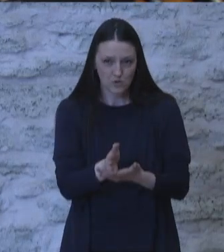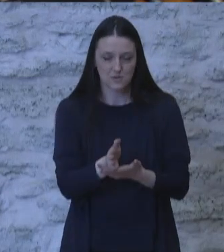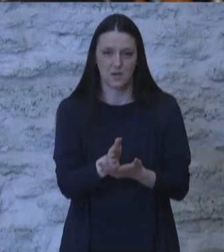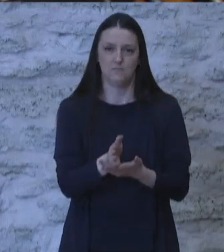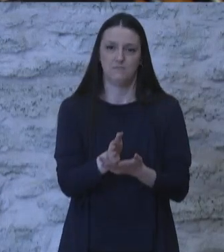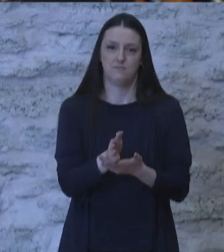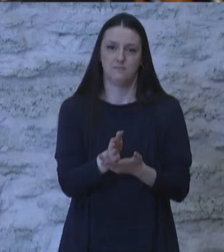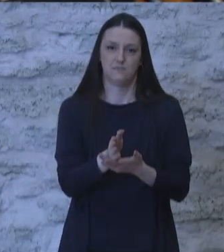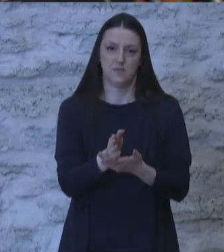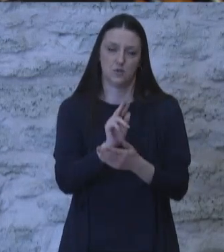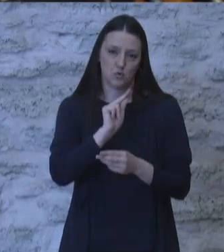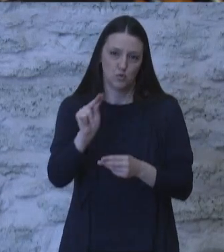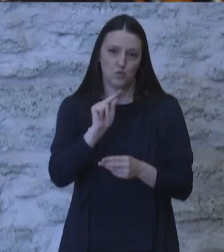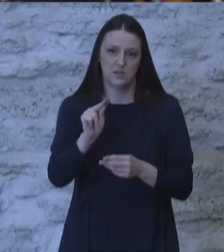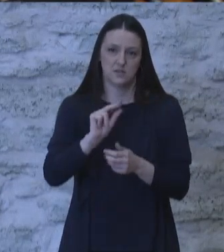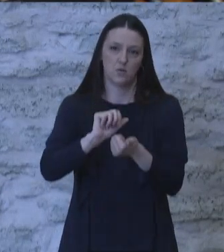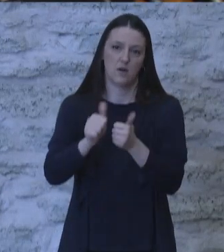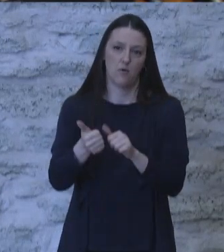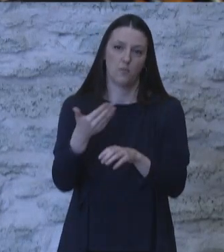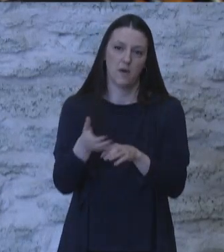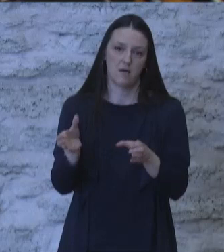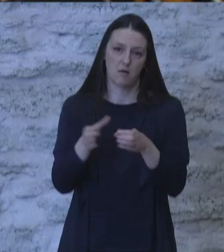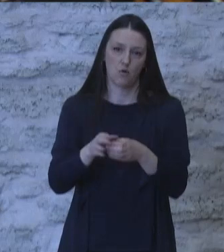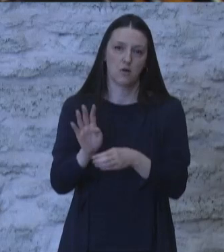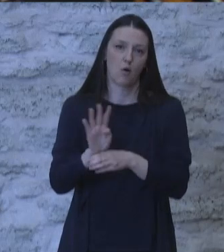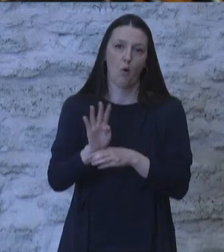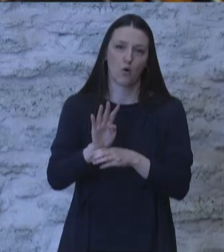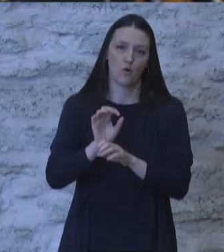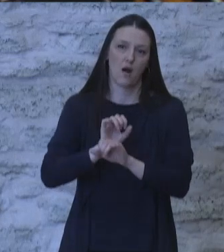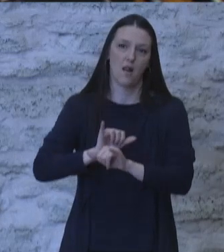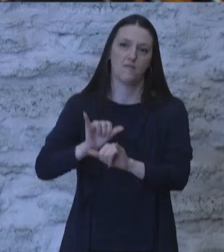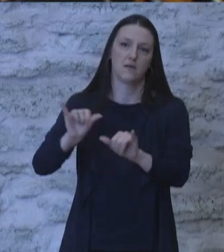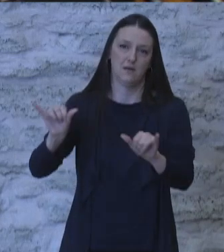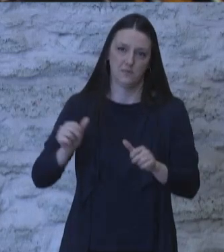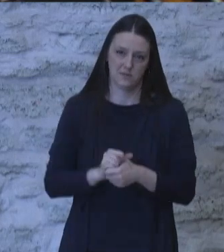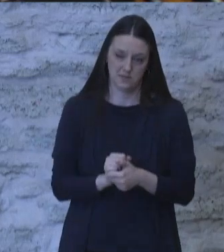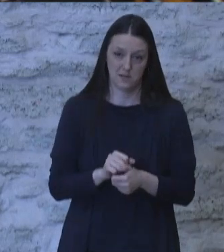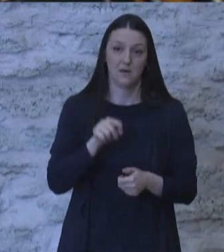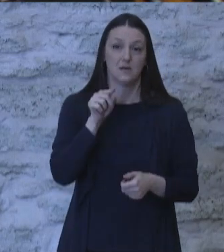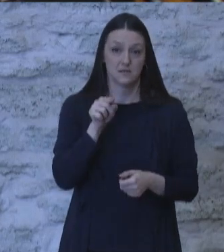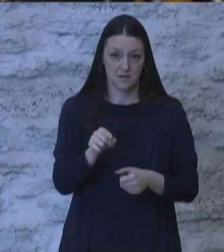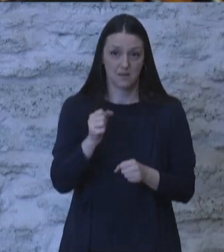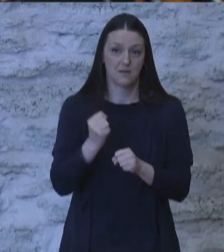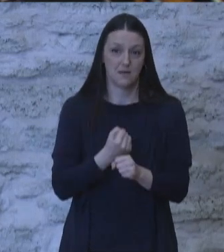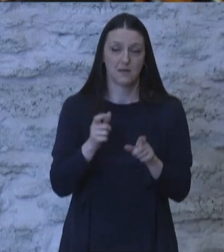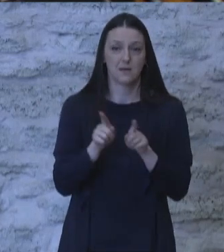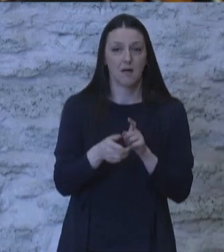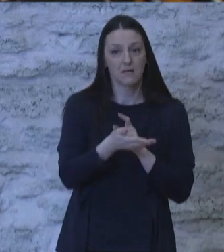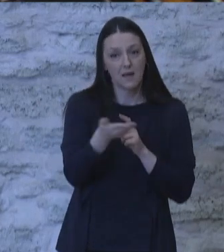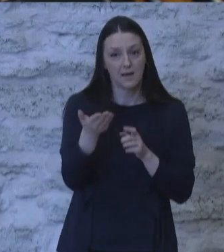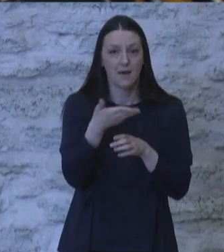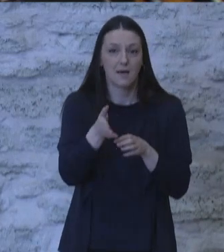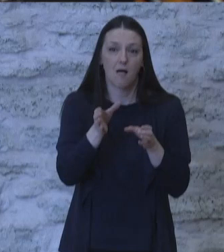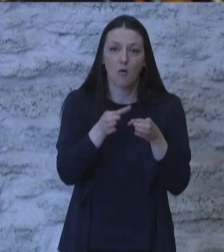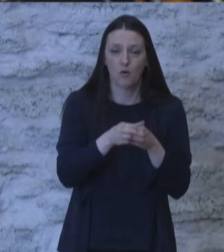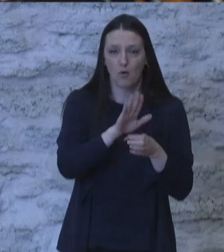süüdistanud reformi erakonda koronaviiruse levitamises. Seda on teinud ka teie erakonna mitmed liikmed.